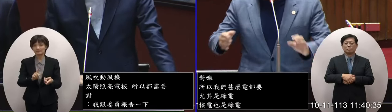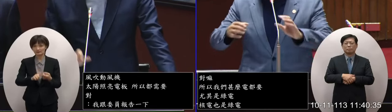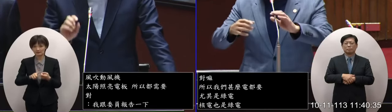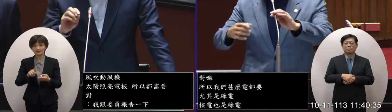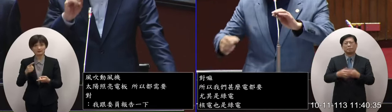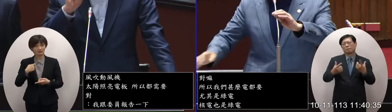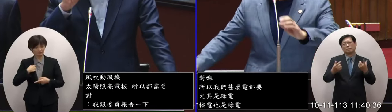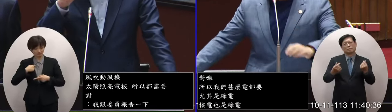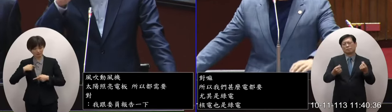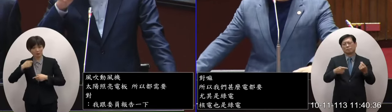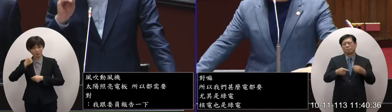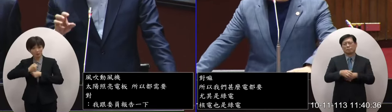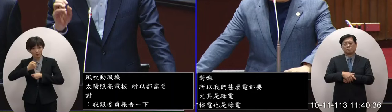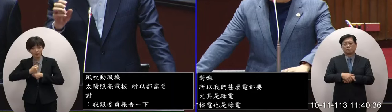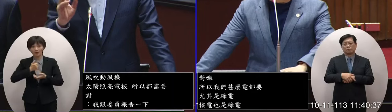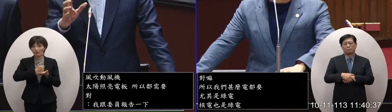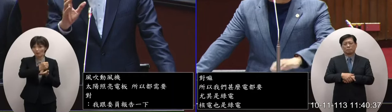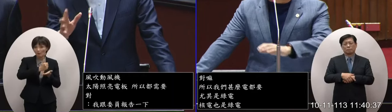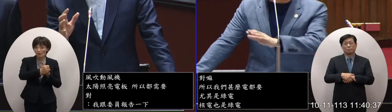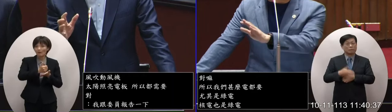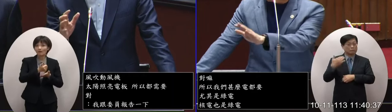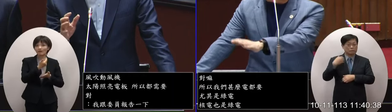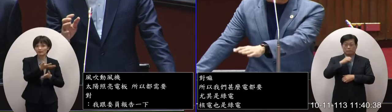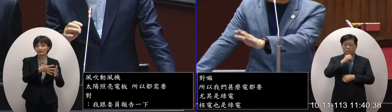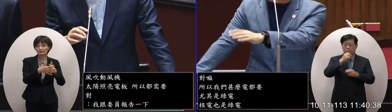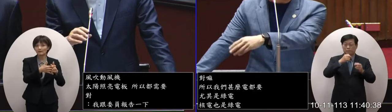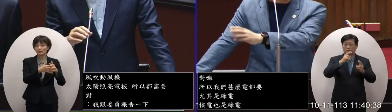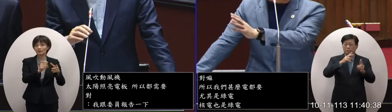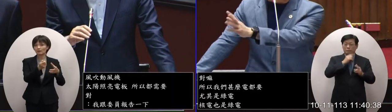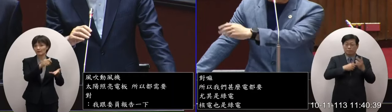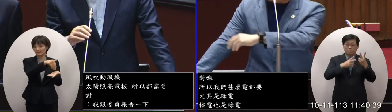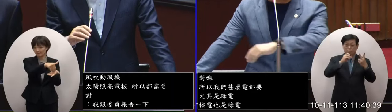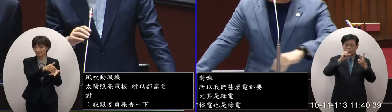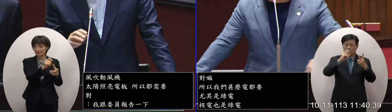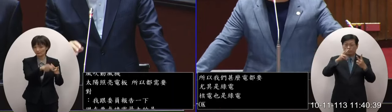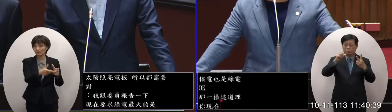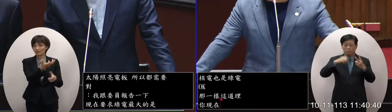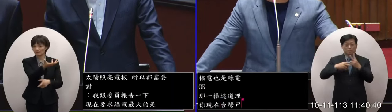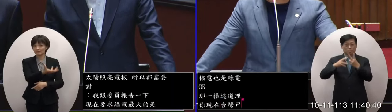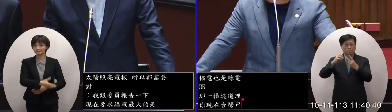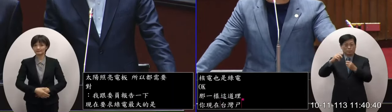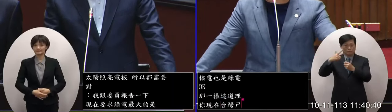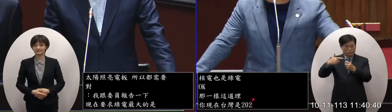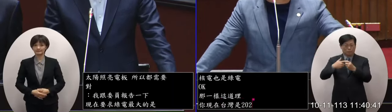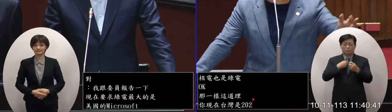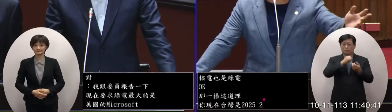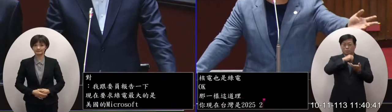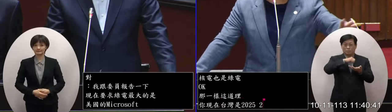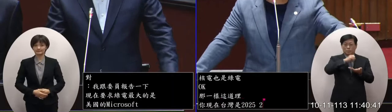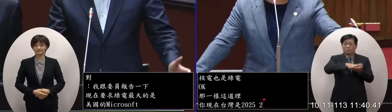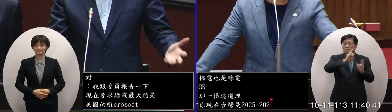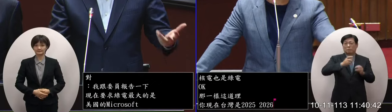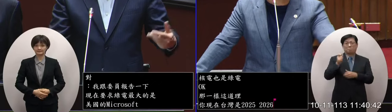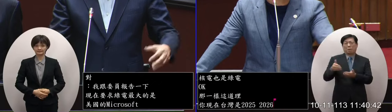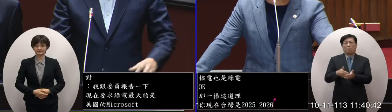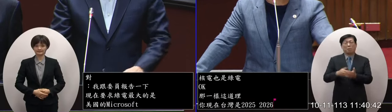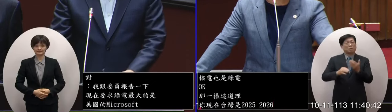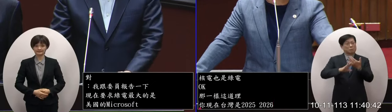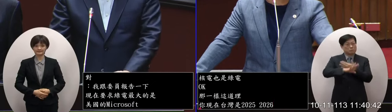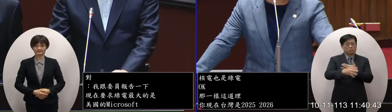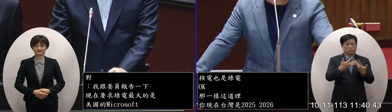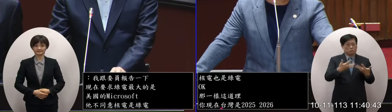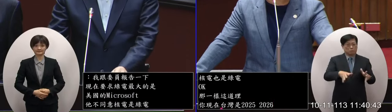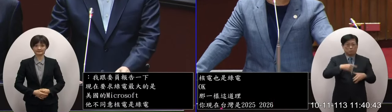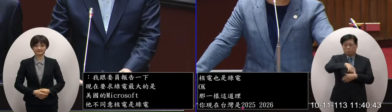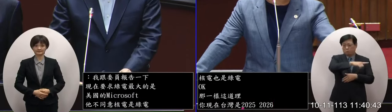那一样 的，所以这一点我们现在全力在发展 绿电，是不是2025、2026都已经被台积电买掉了，对不对？其他的护国